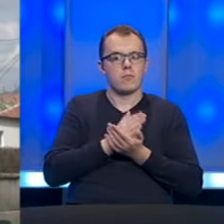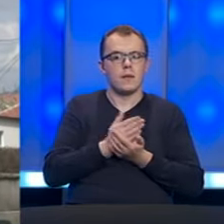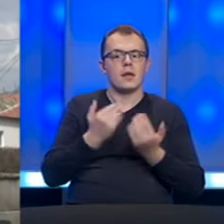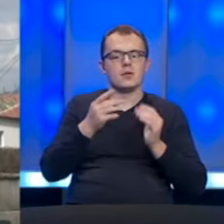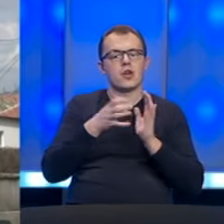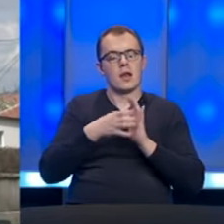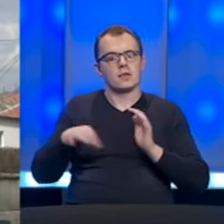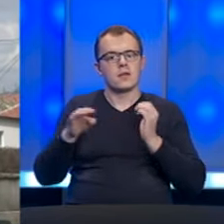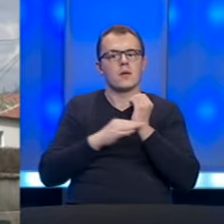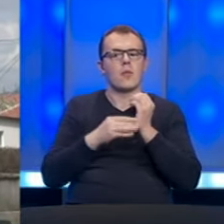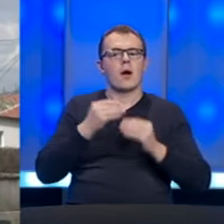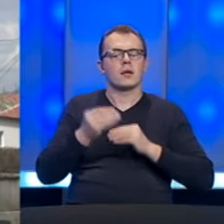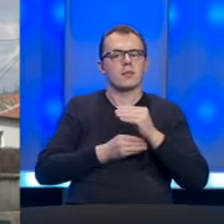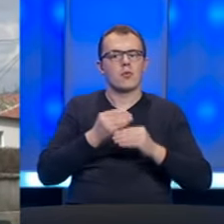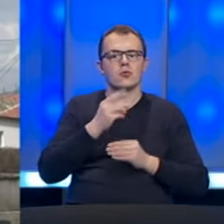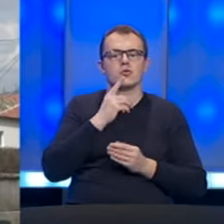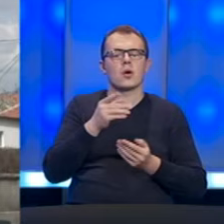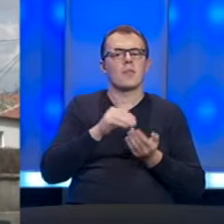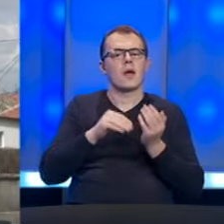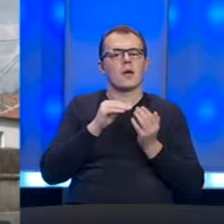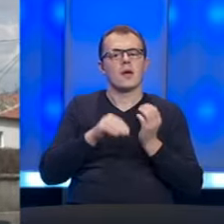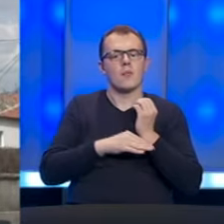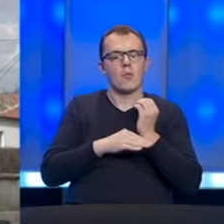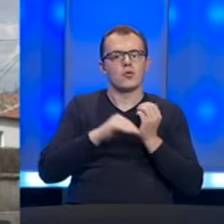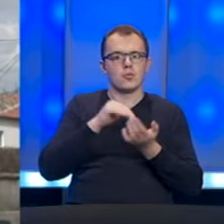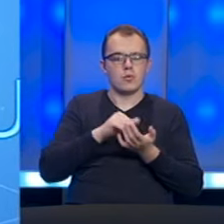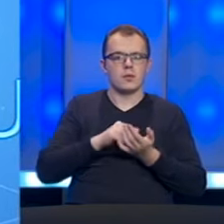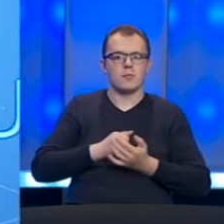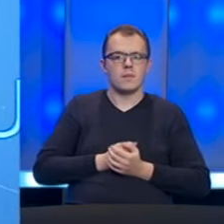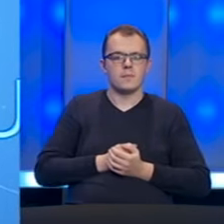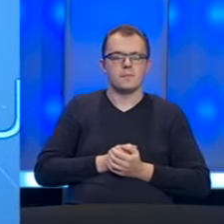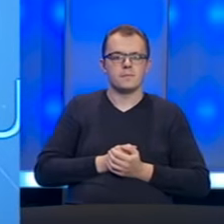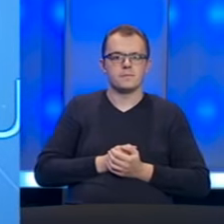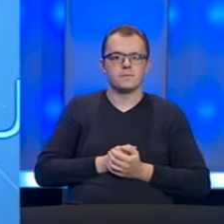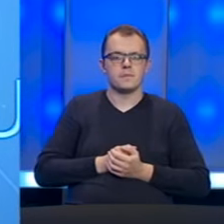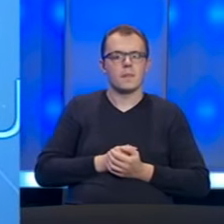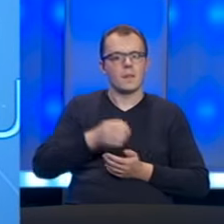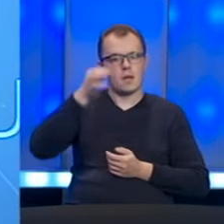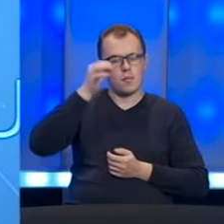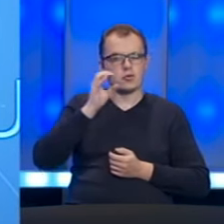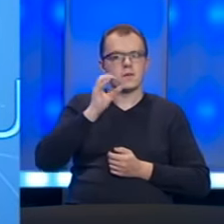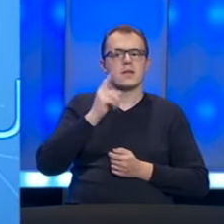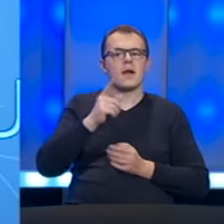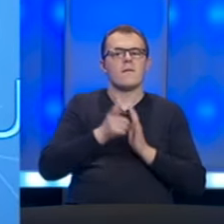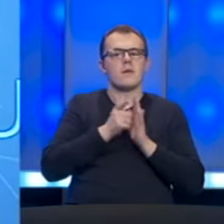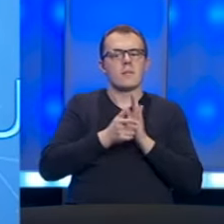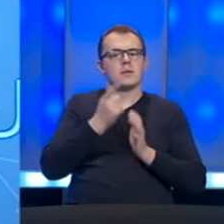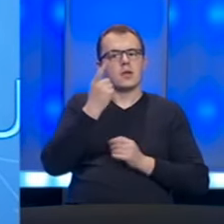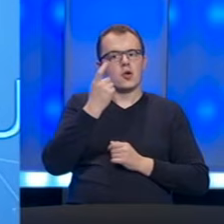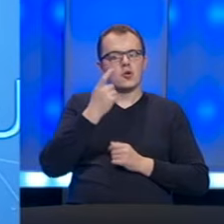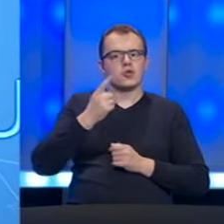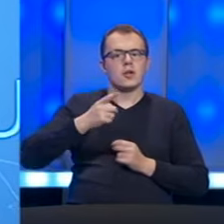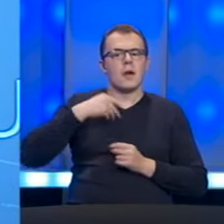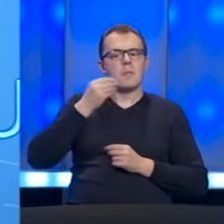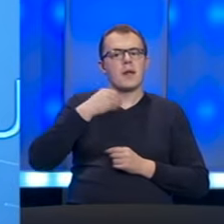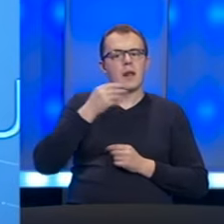nastaviti pomagati porodice kojima je pomoć potrebna. Poštovani gledaoci, vrijeme je za još jedan